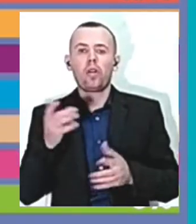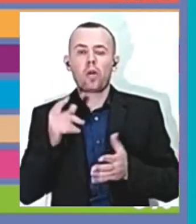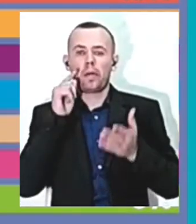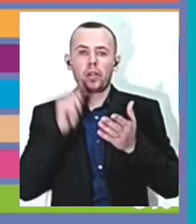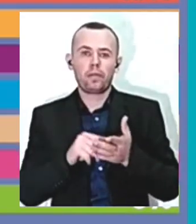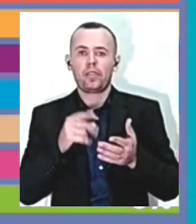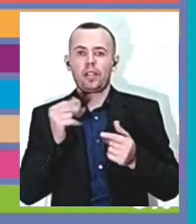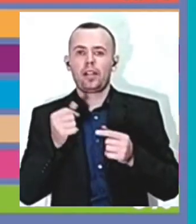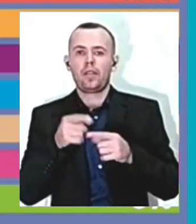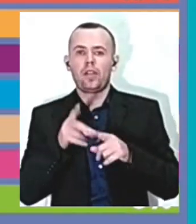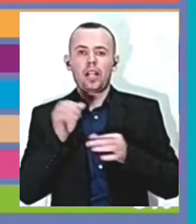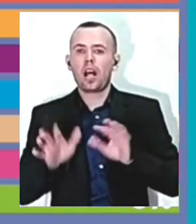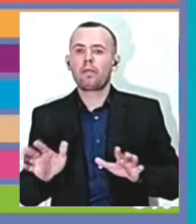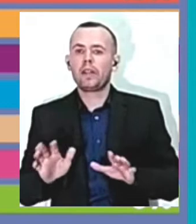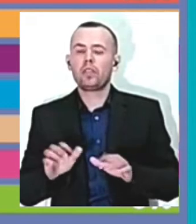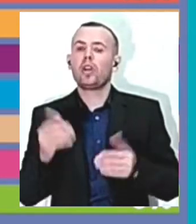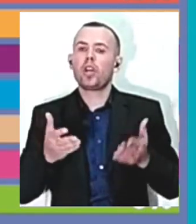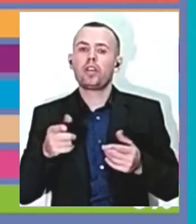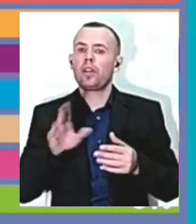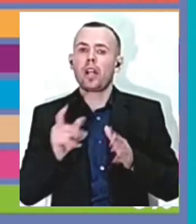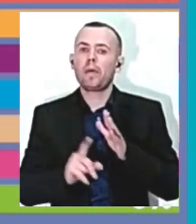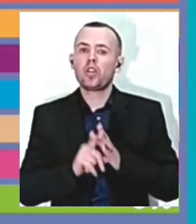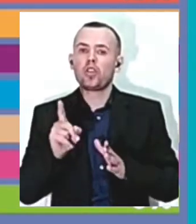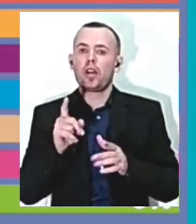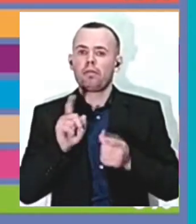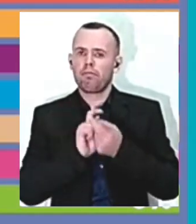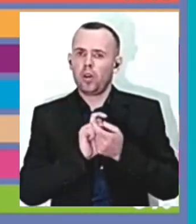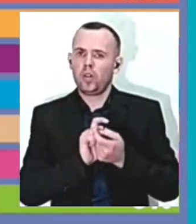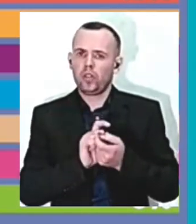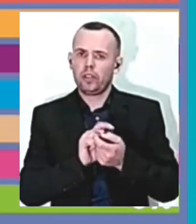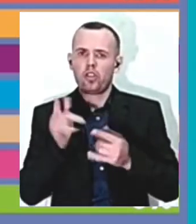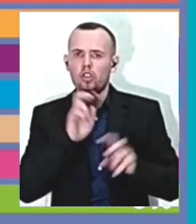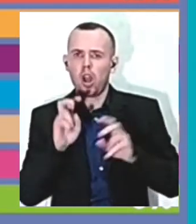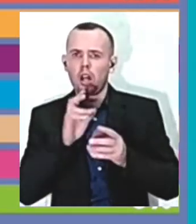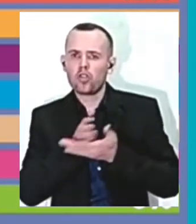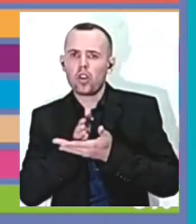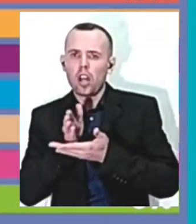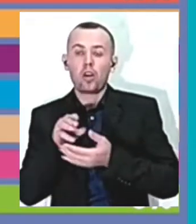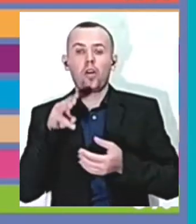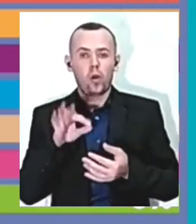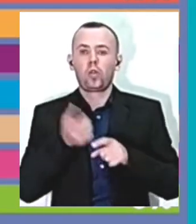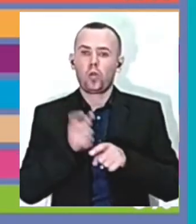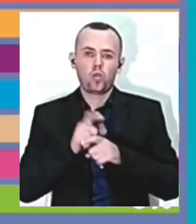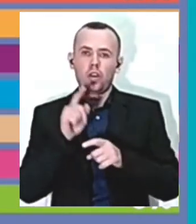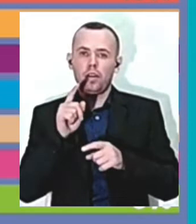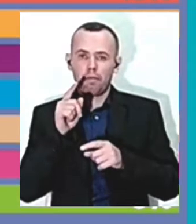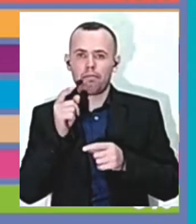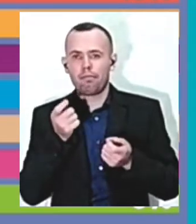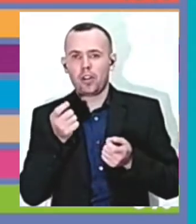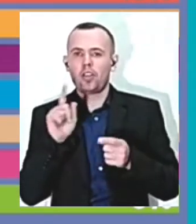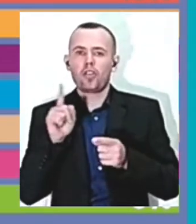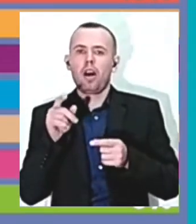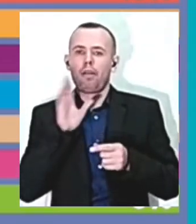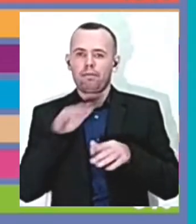несправедливості, якщо вона не почне активно боротися за себе, шукати шляхи, то дуже мало ймовірно, що просто